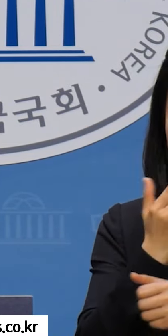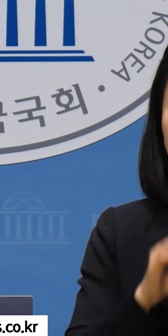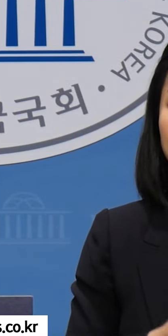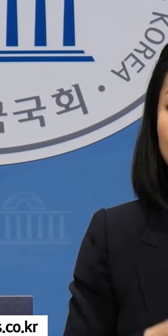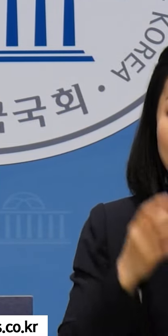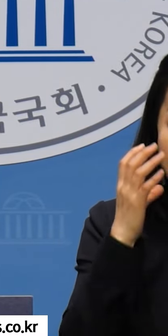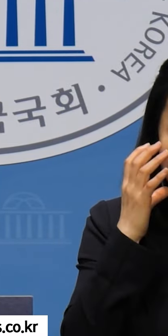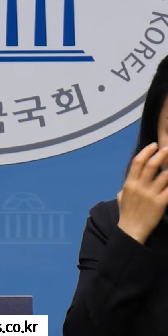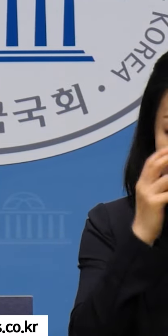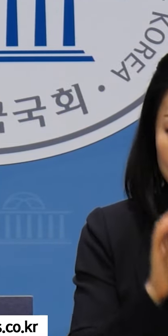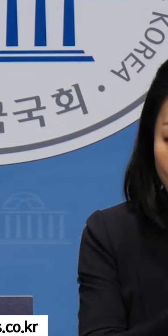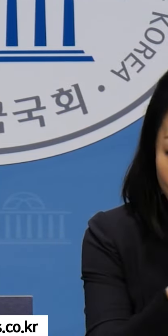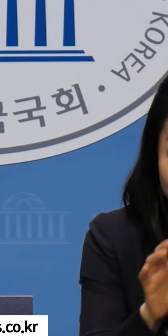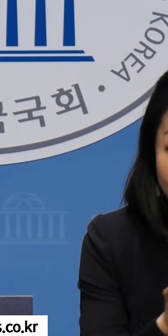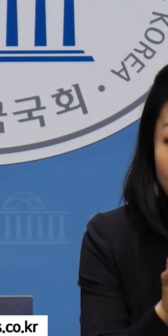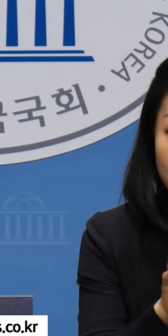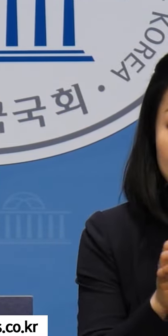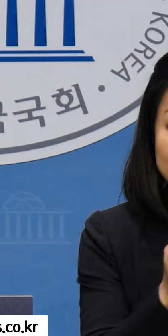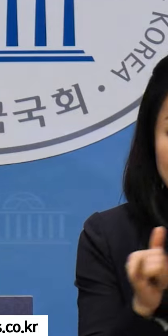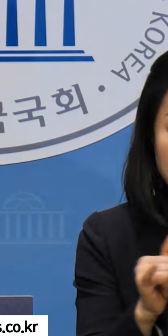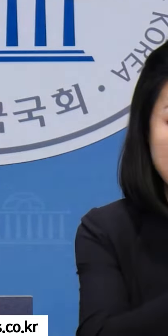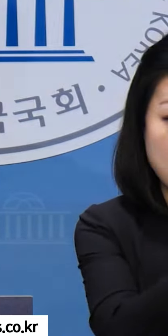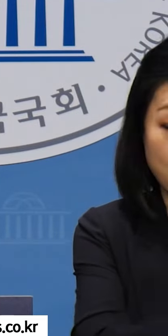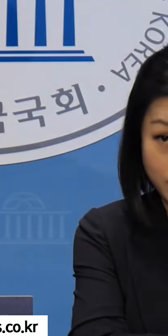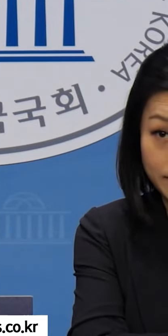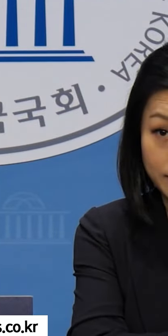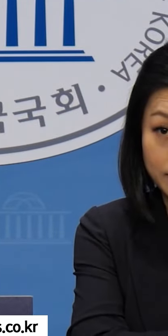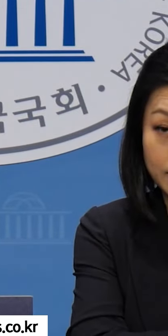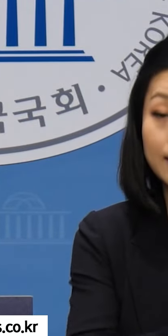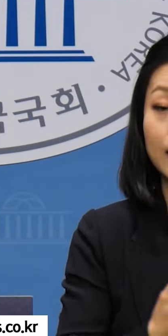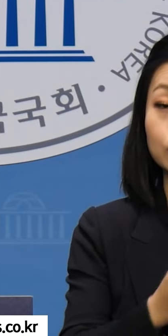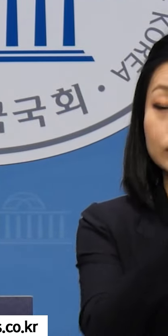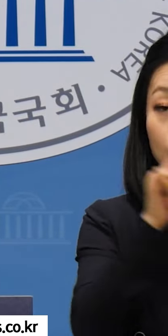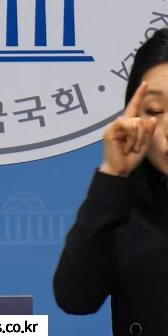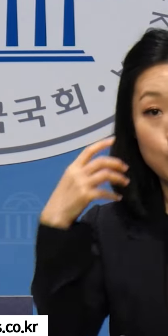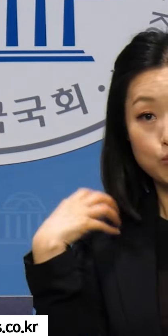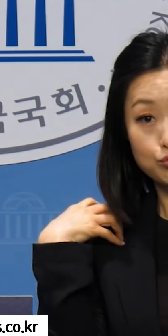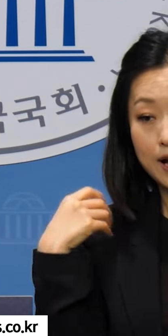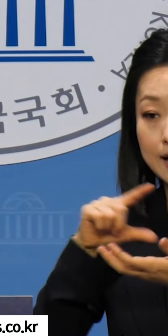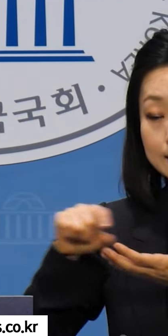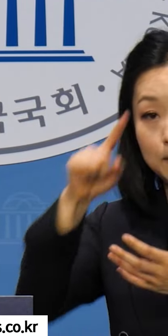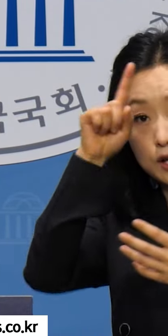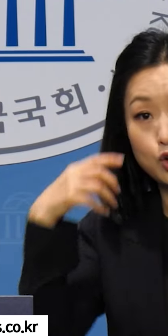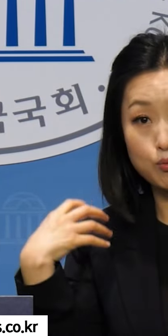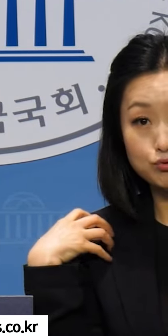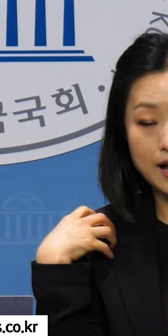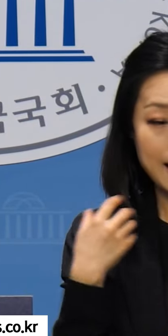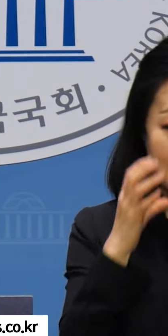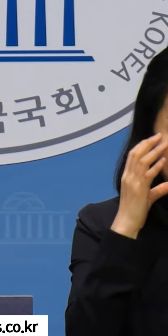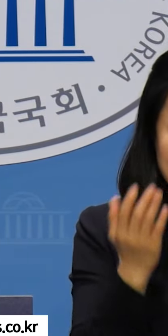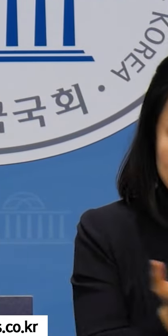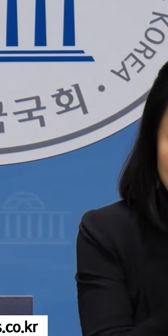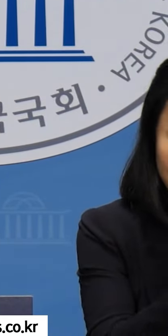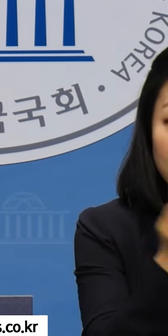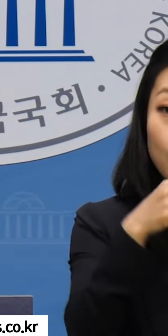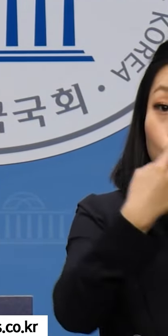돌보는 사람의 이 당연한 권리입니다 현재도 정부와 지방자치 단체가 보육과 교육에 일정한